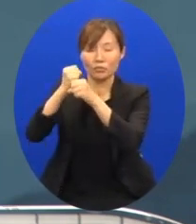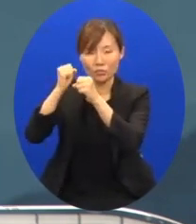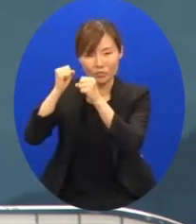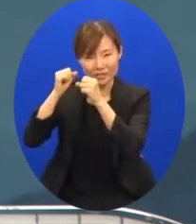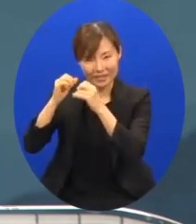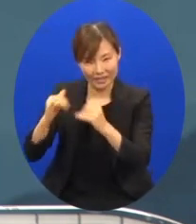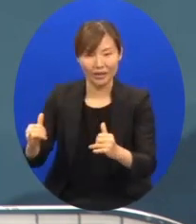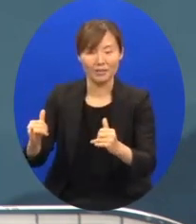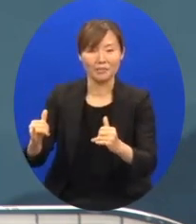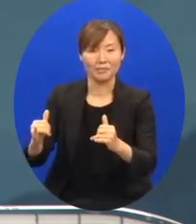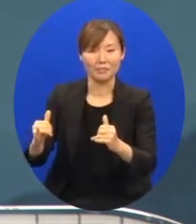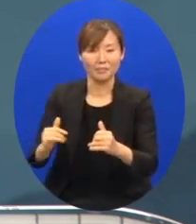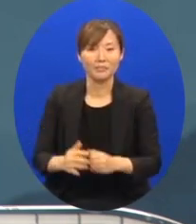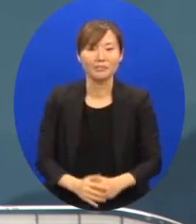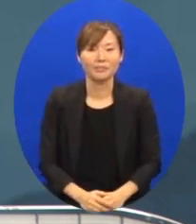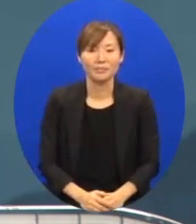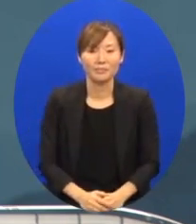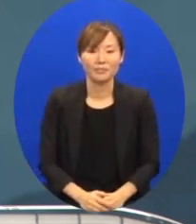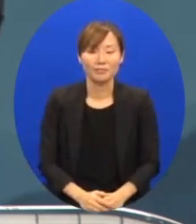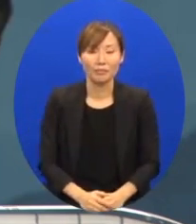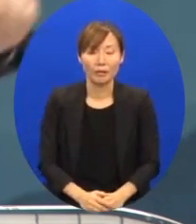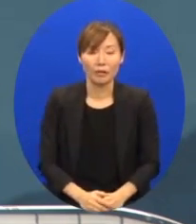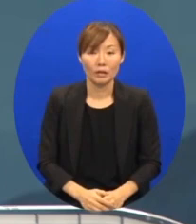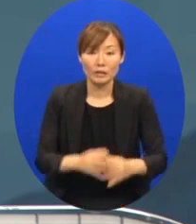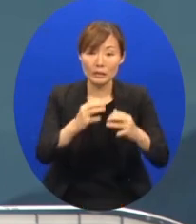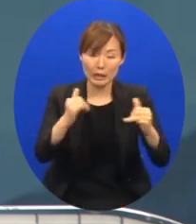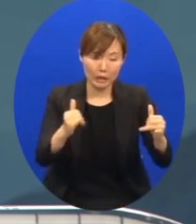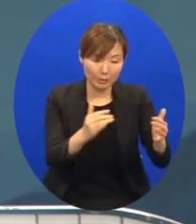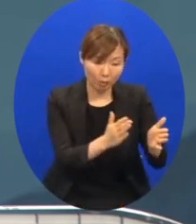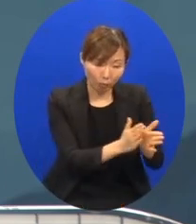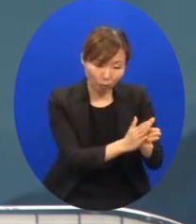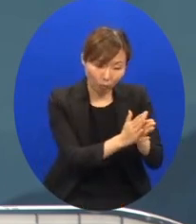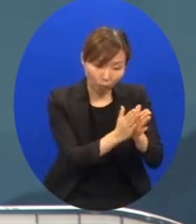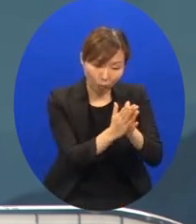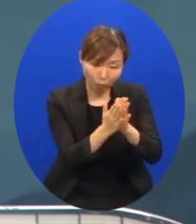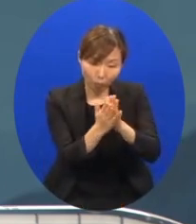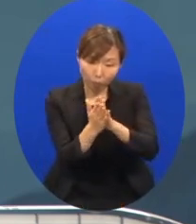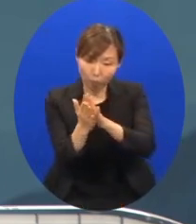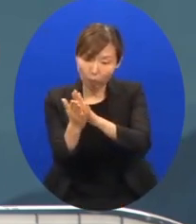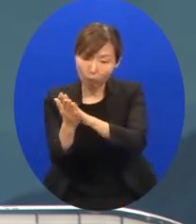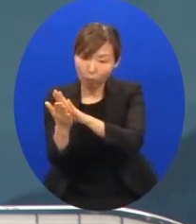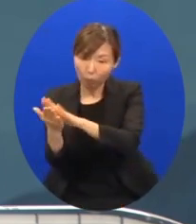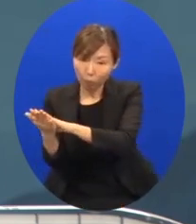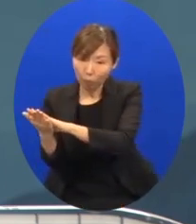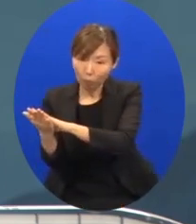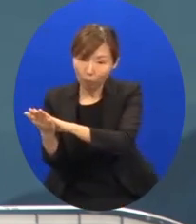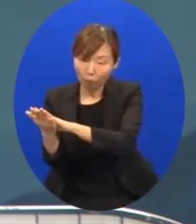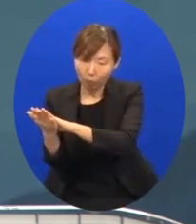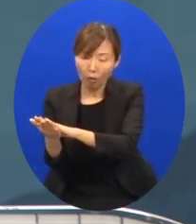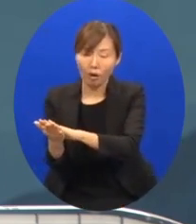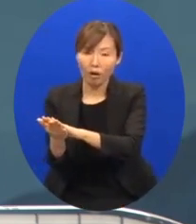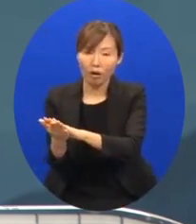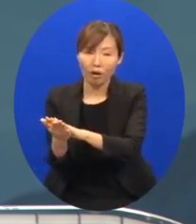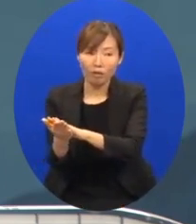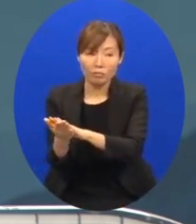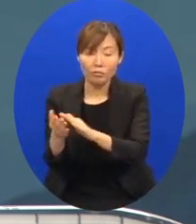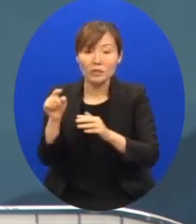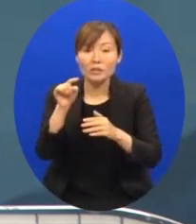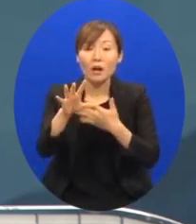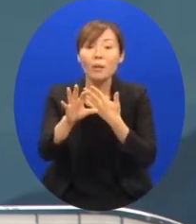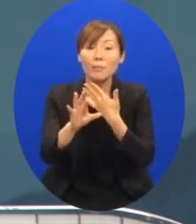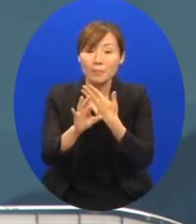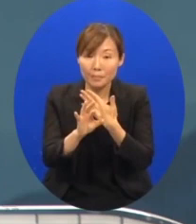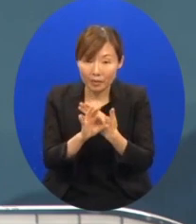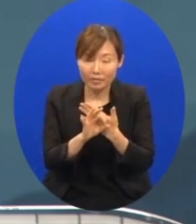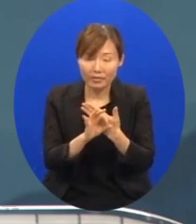생명체에서 단계적으로 그렇게 진화된 존재라고 한다면 틀림없이 우리 주변에 아직도 사람으로